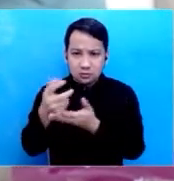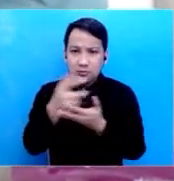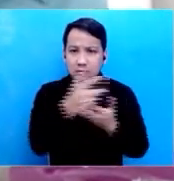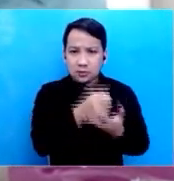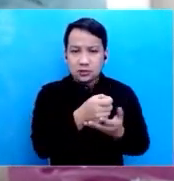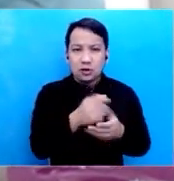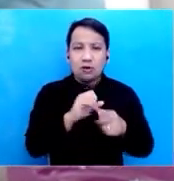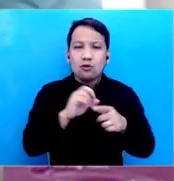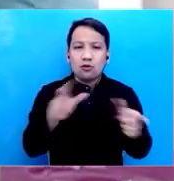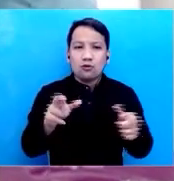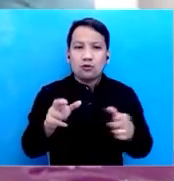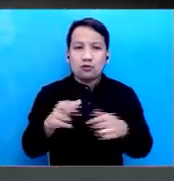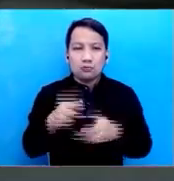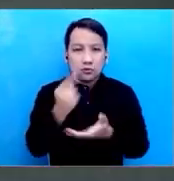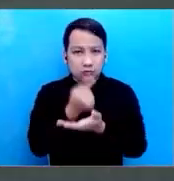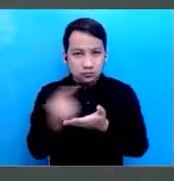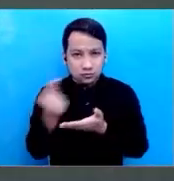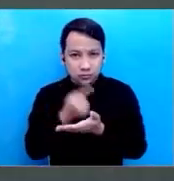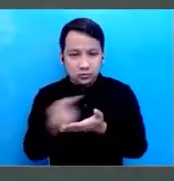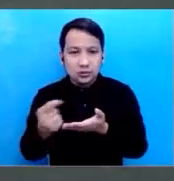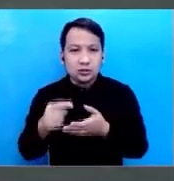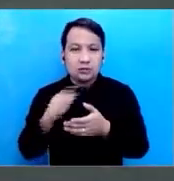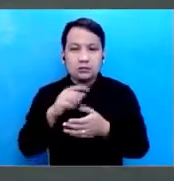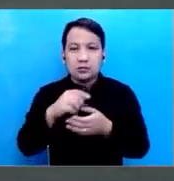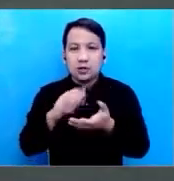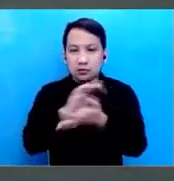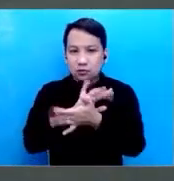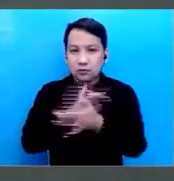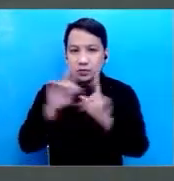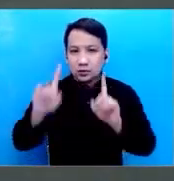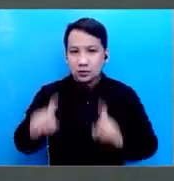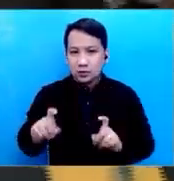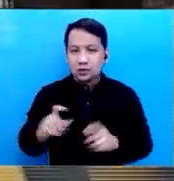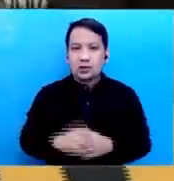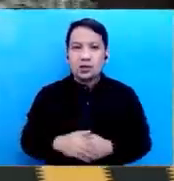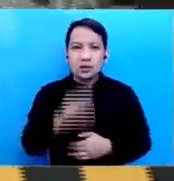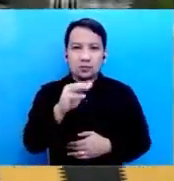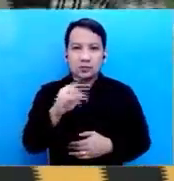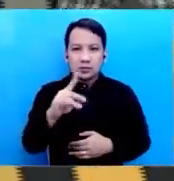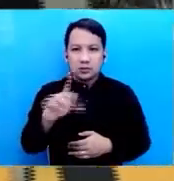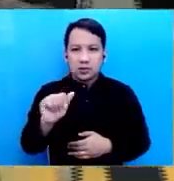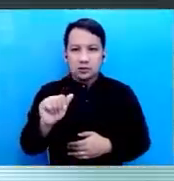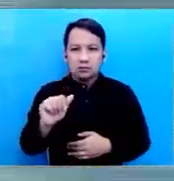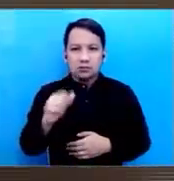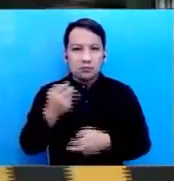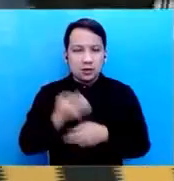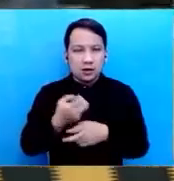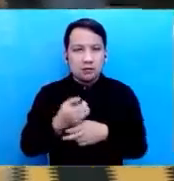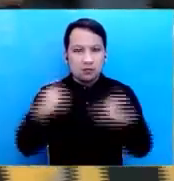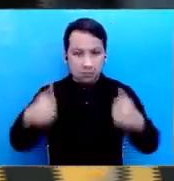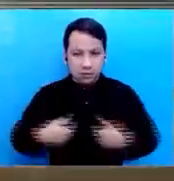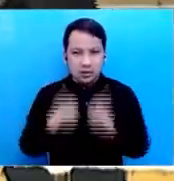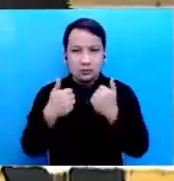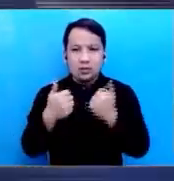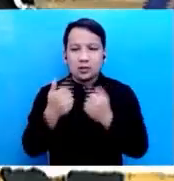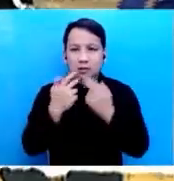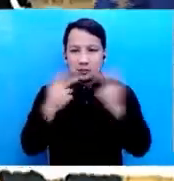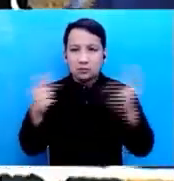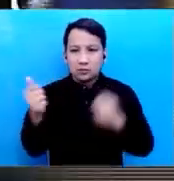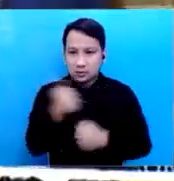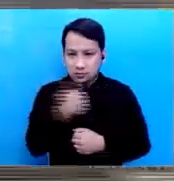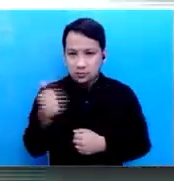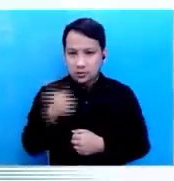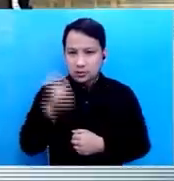weekly anti-COVID testing. Aminado ang MMDA na malaking hamon sa pampublikong transportasyon